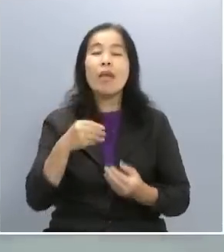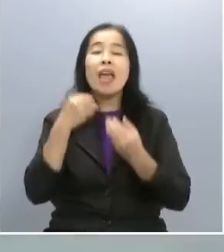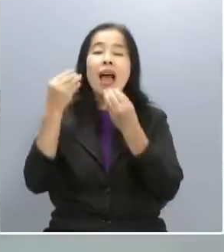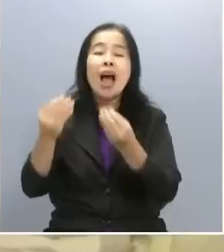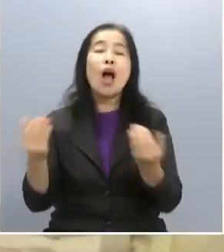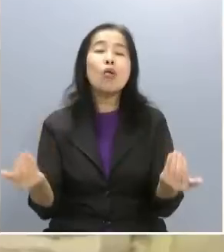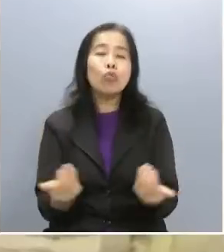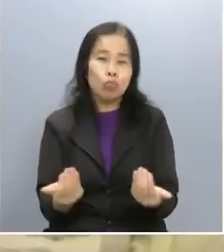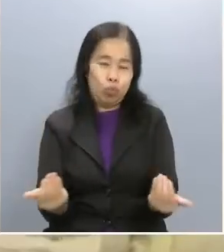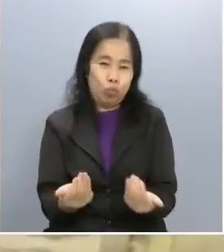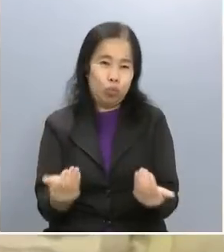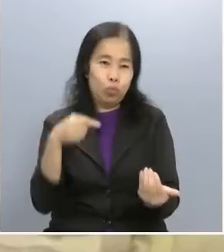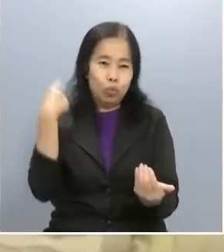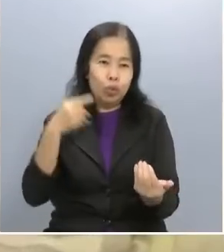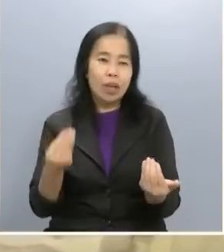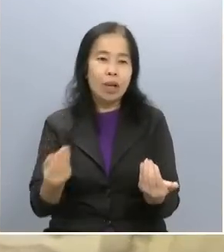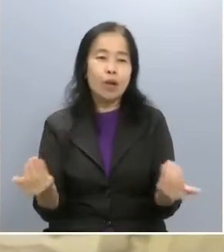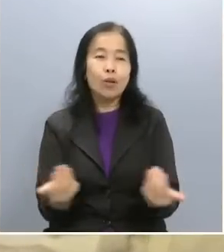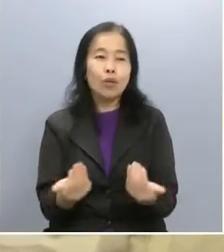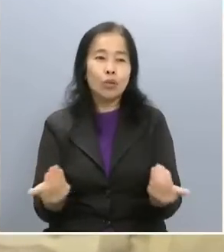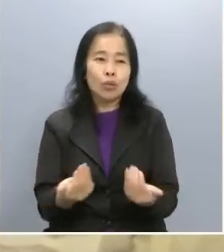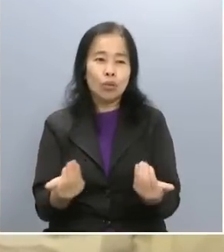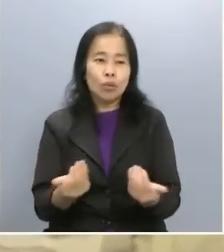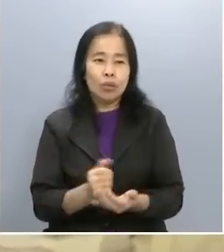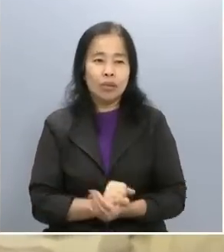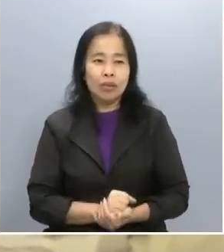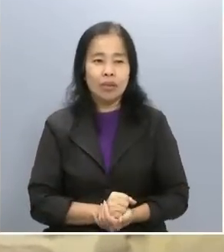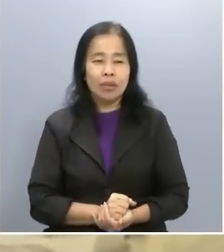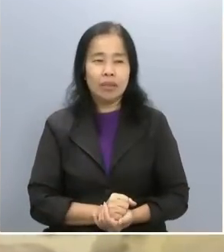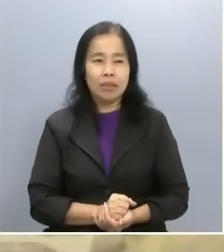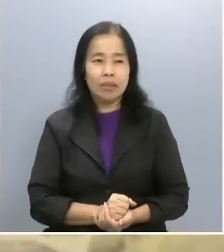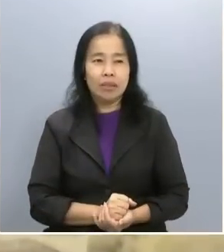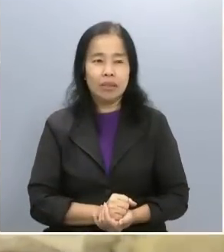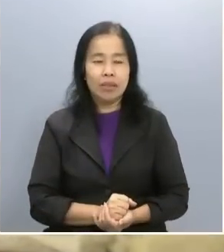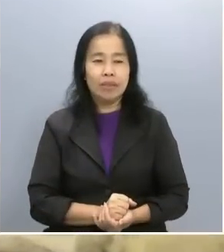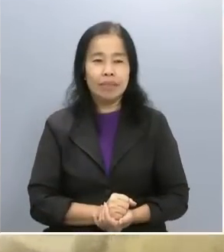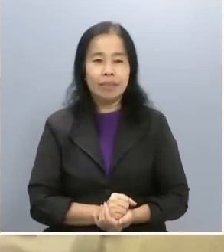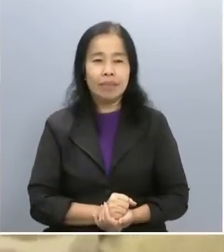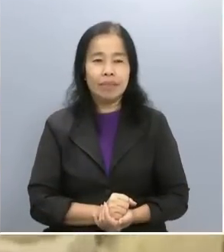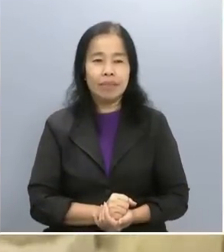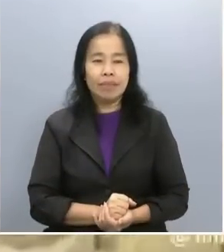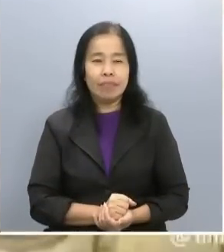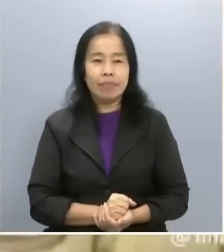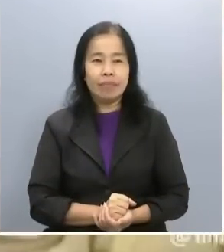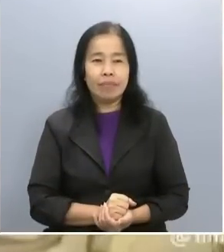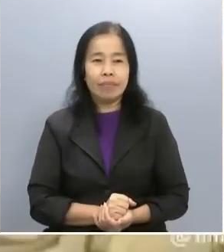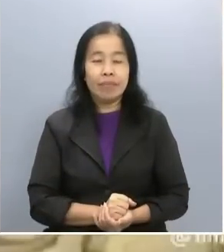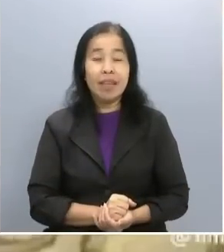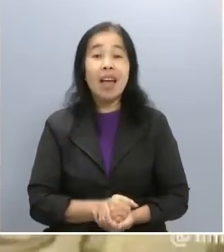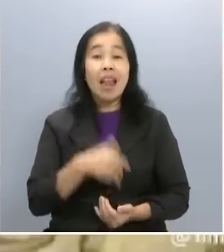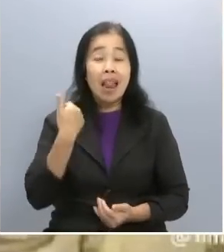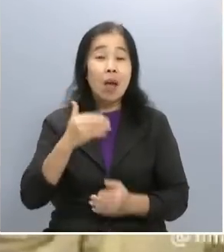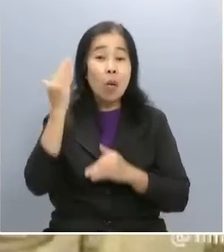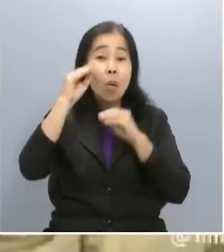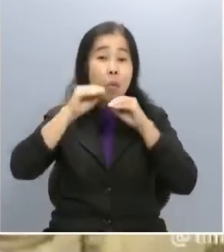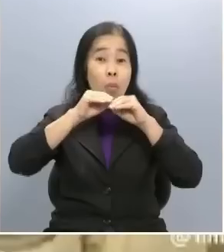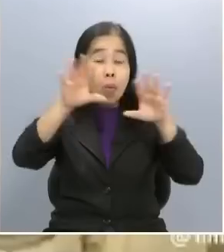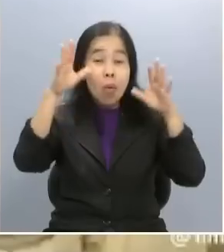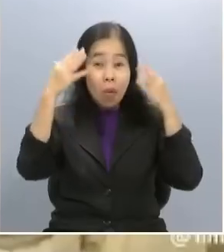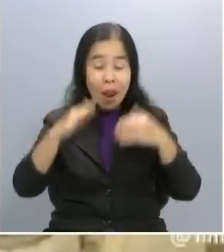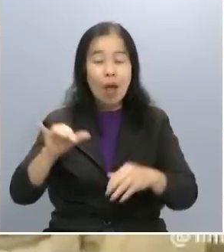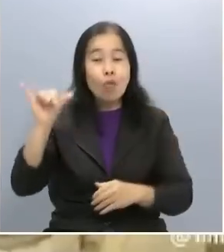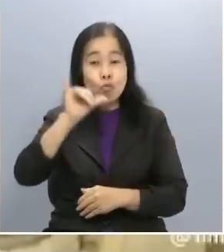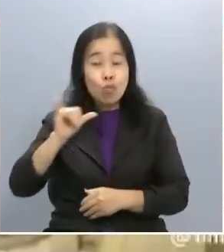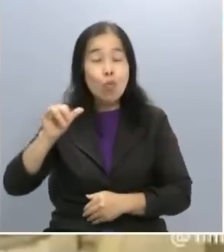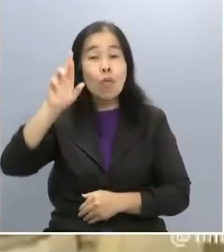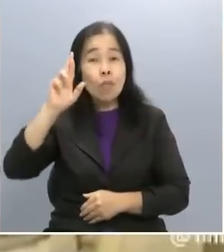ว ขอห้องเธอ ซึ่งหลังจากที่ออกรายการกรรมกรข่าววินนอกจอที่ให้ดูเพ